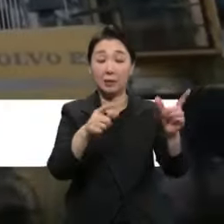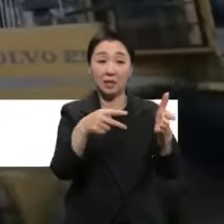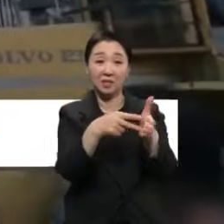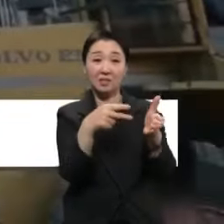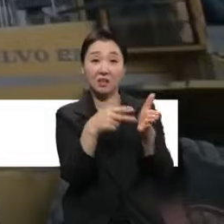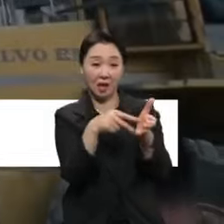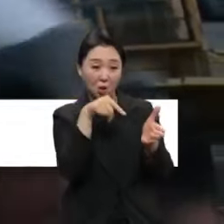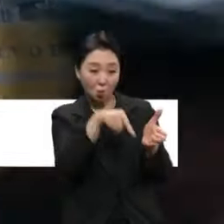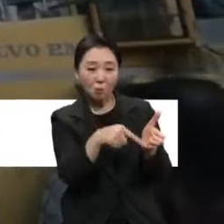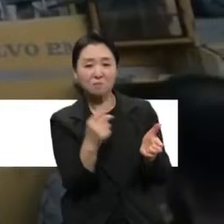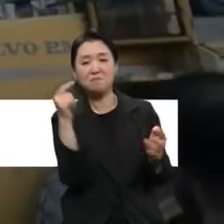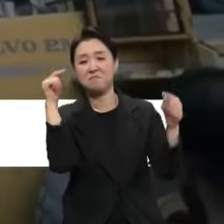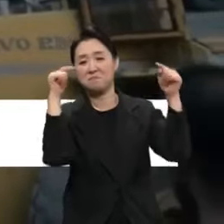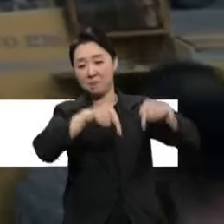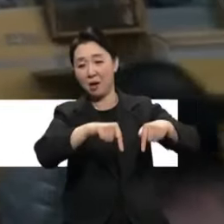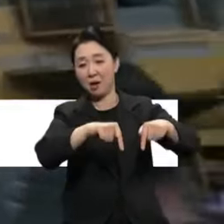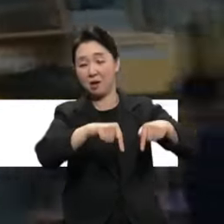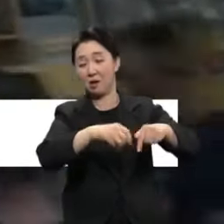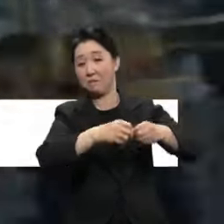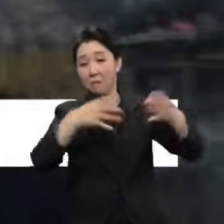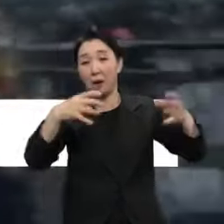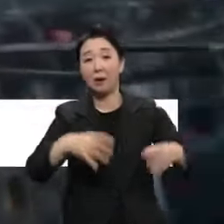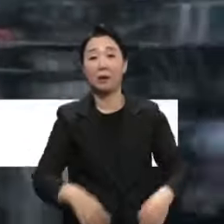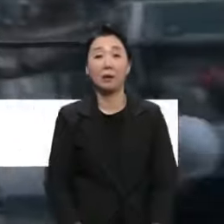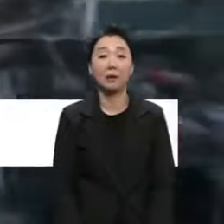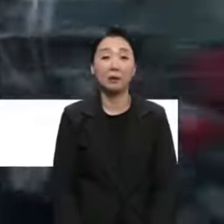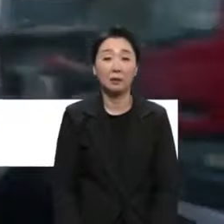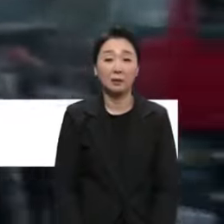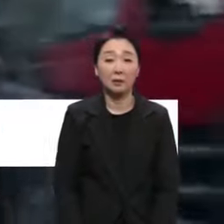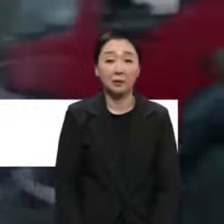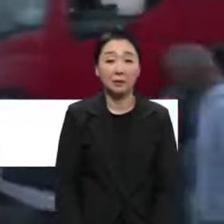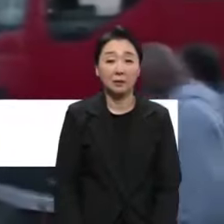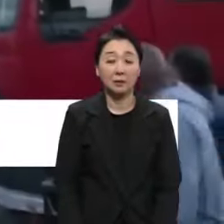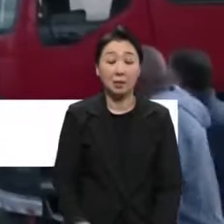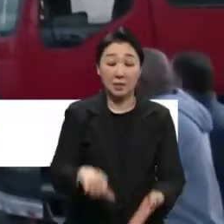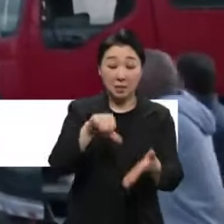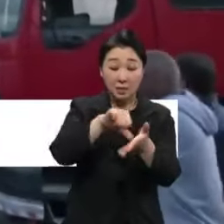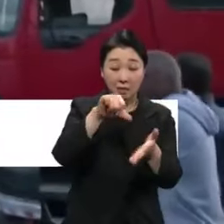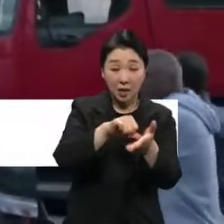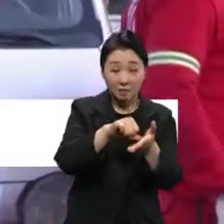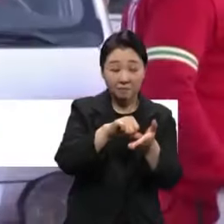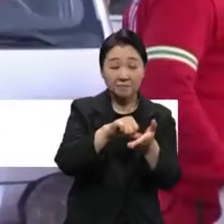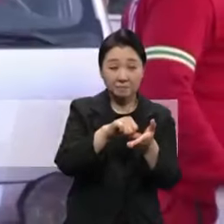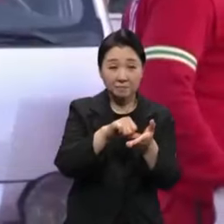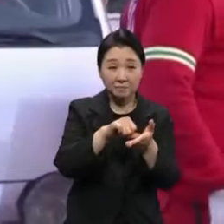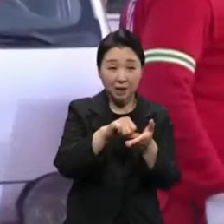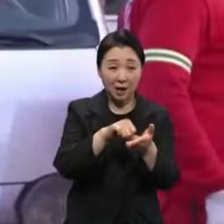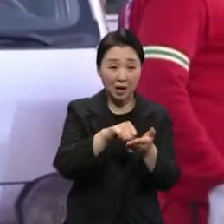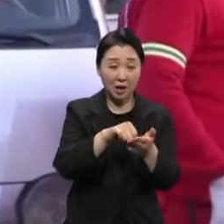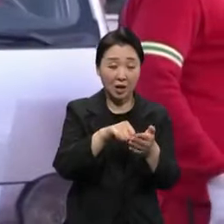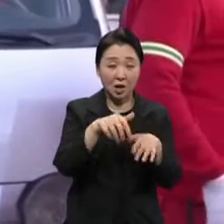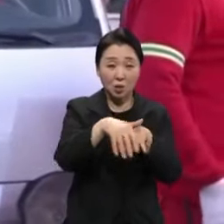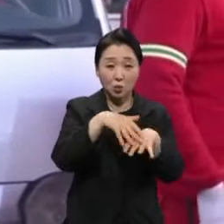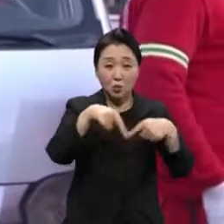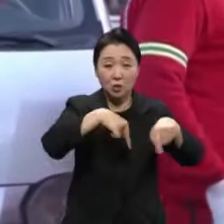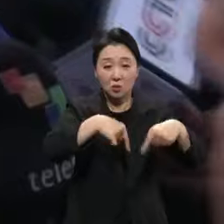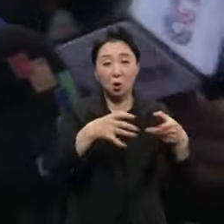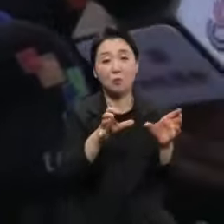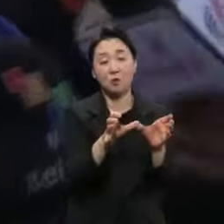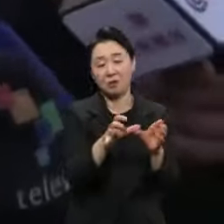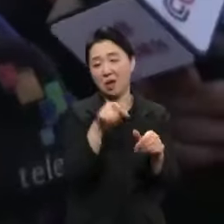미사일도 쐈습니다. 수도 다마스쿠스에 있는 이란 영사관을 공격한 건데 한동안 멈췄던 이란을 향한 공습을 재개한